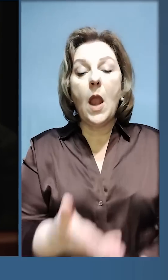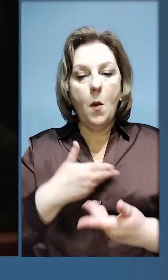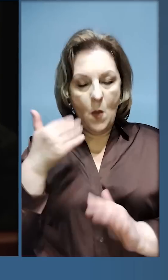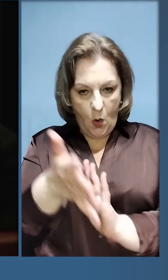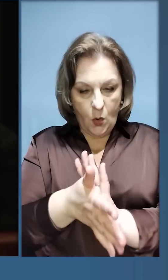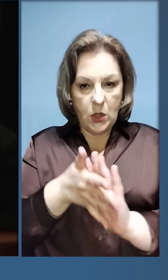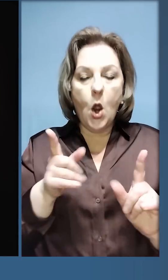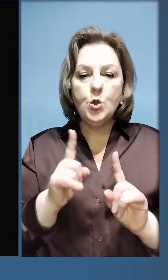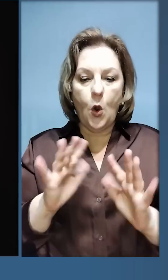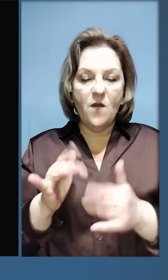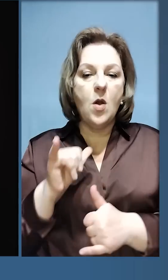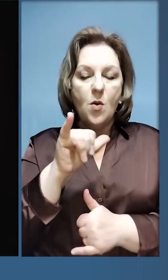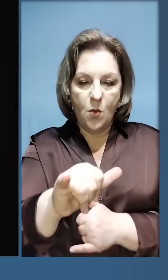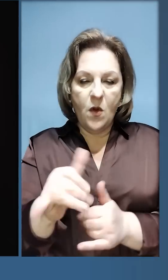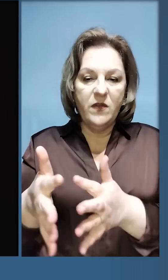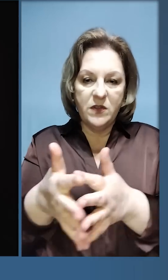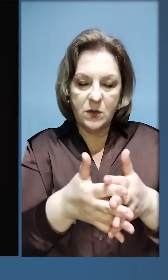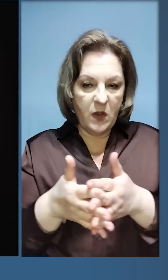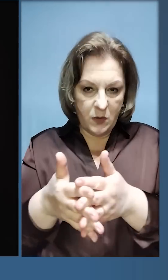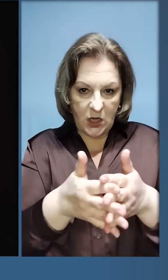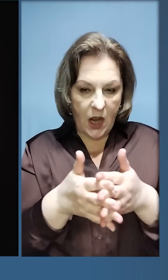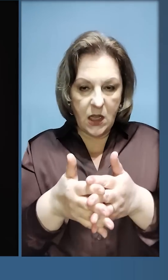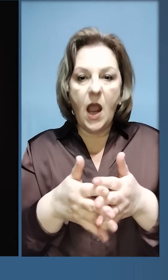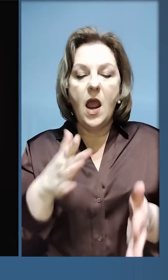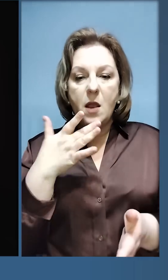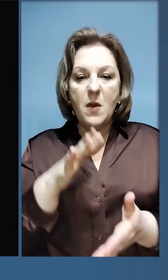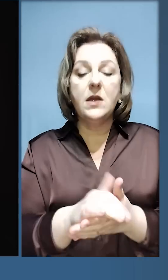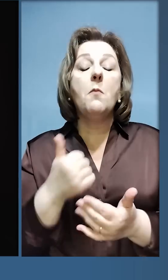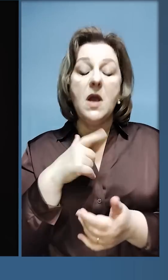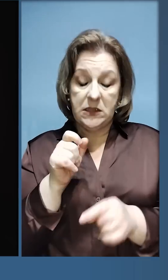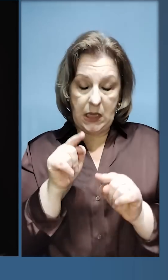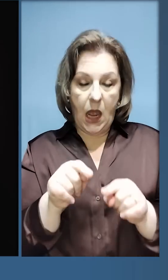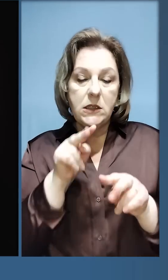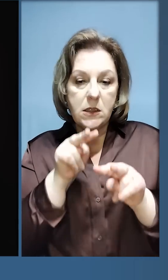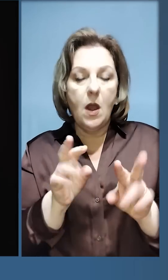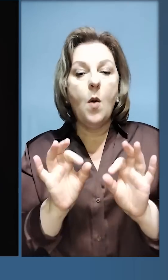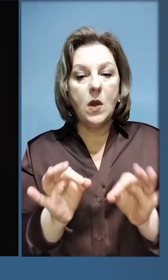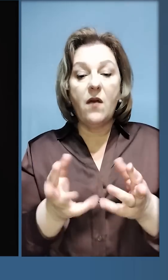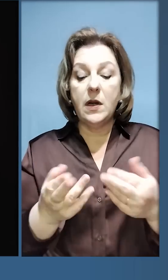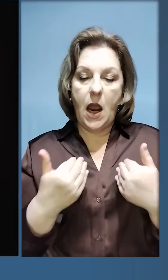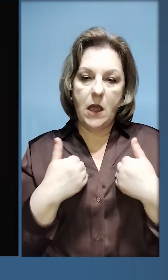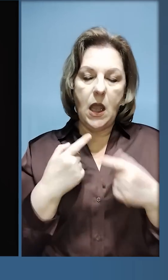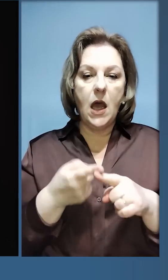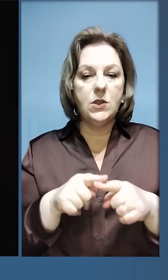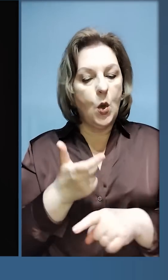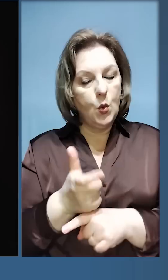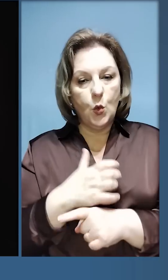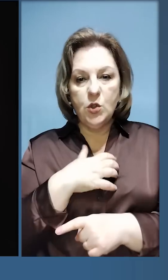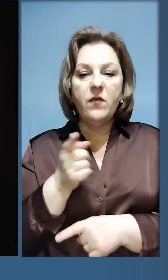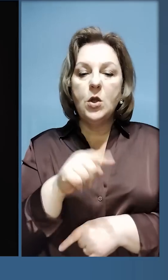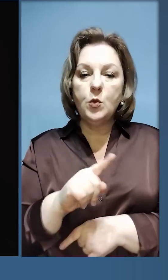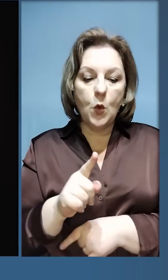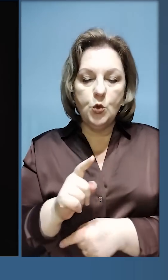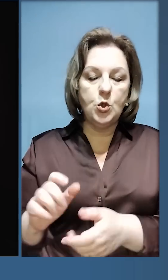that. Ми розуміємо, що відбувається в Сполучених Штатах Америки. Ми за цим слідкуємо, і це правда. Для нас це